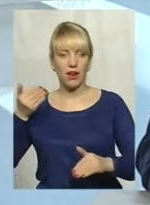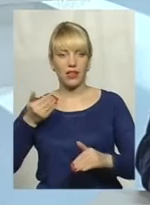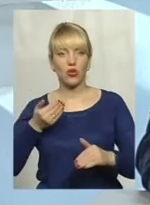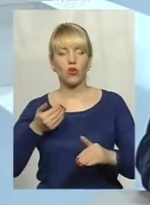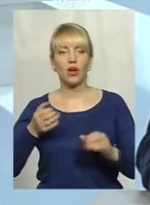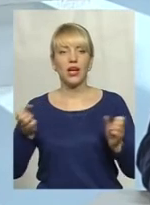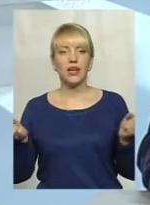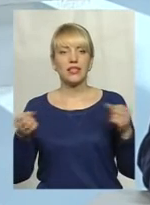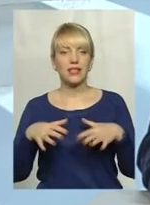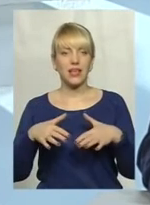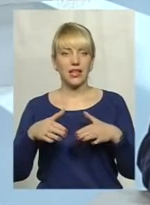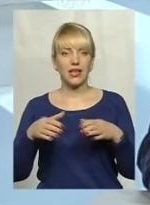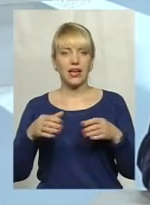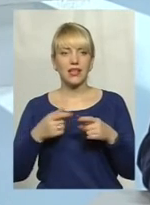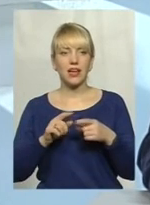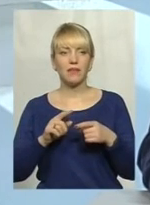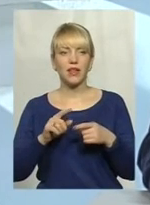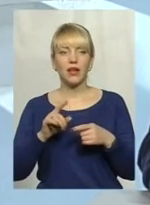сесії.